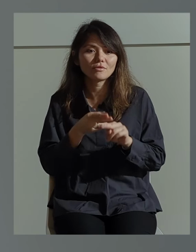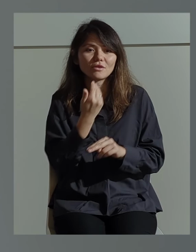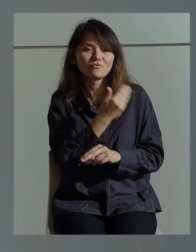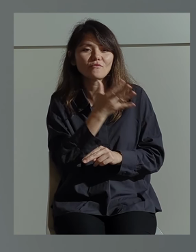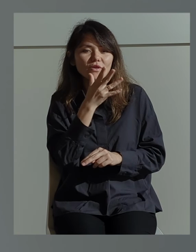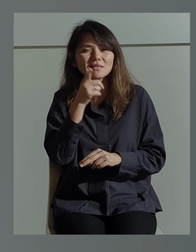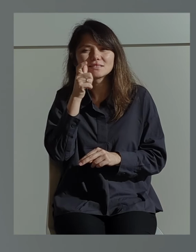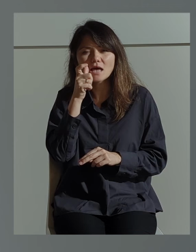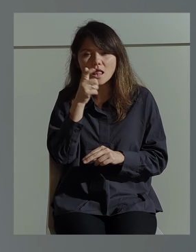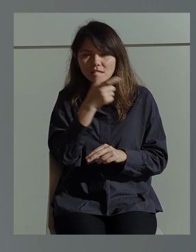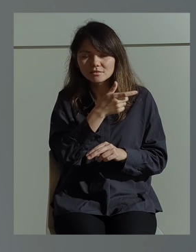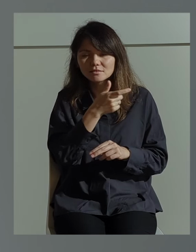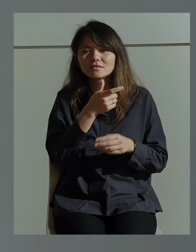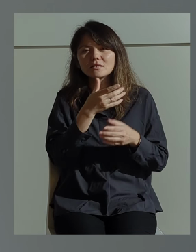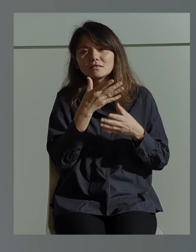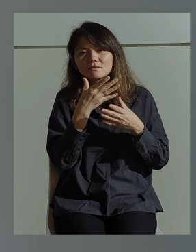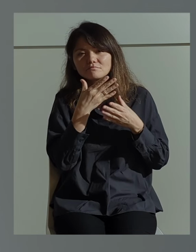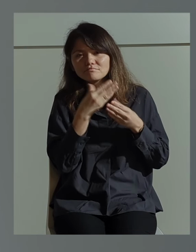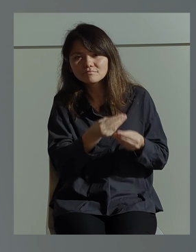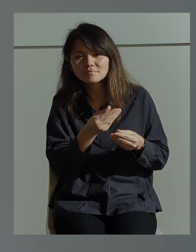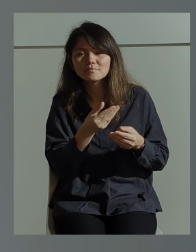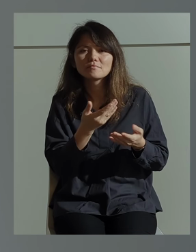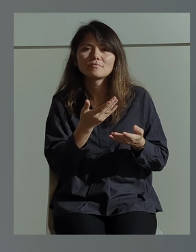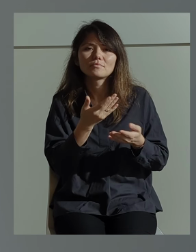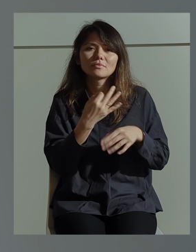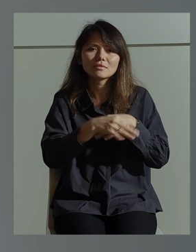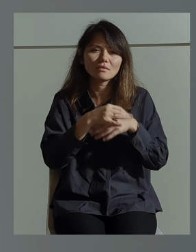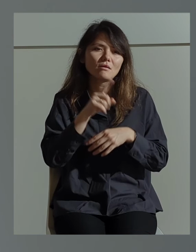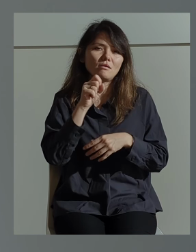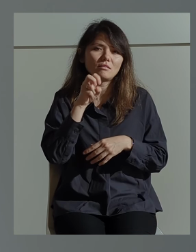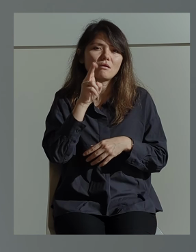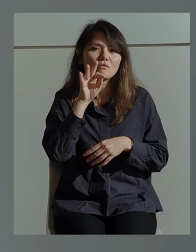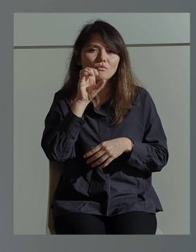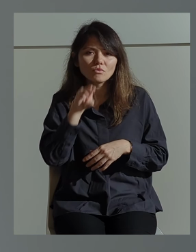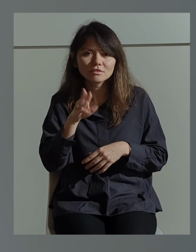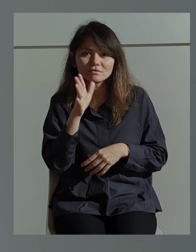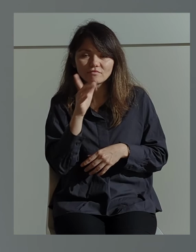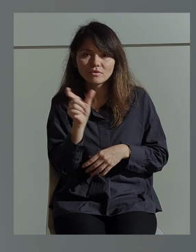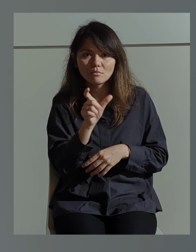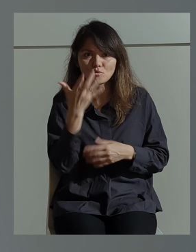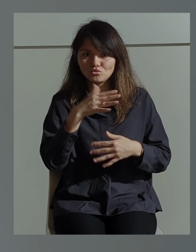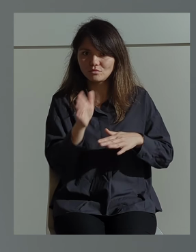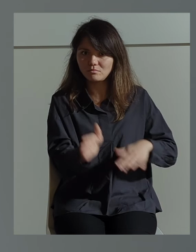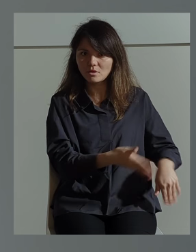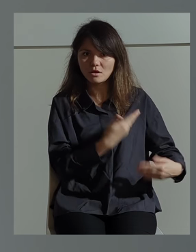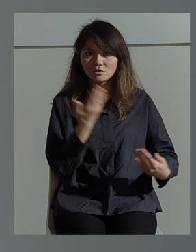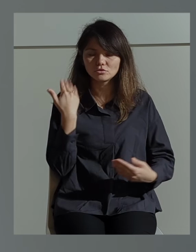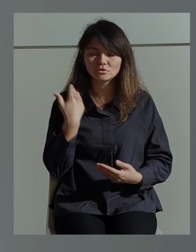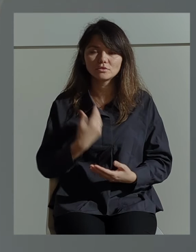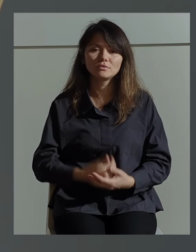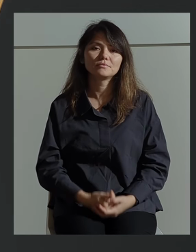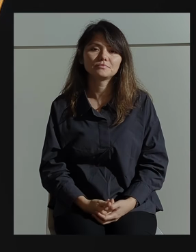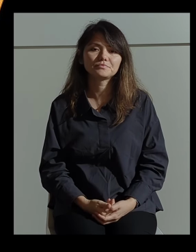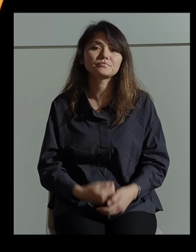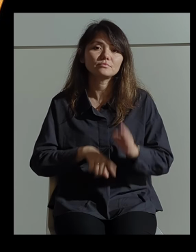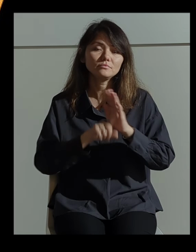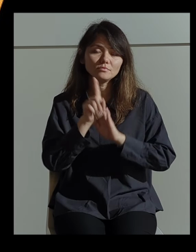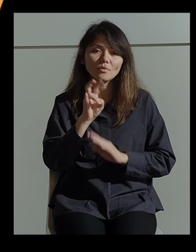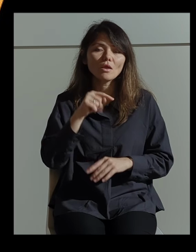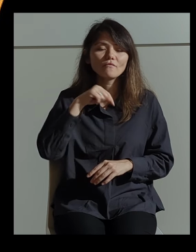сталинских репрессий и времена холокоста Казалось бы уже прошли начнём с